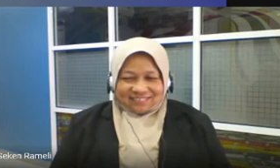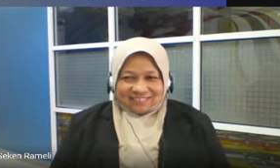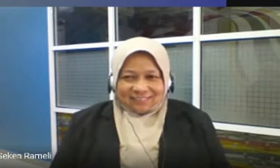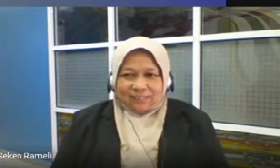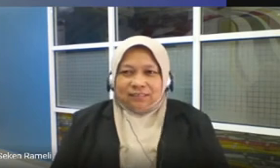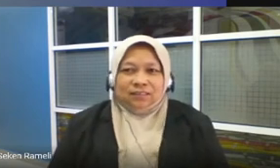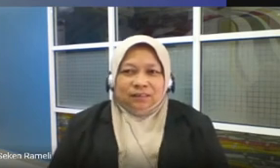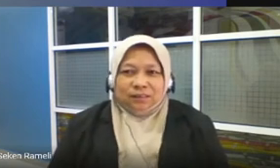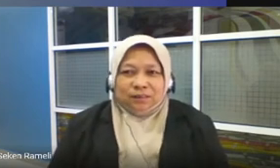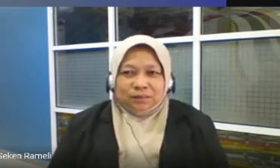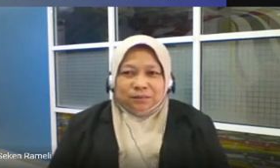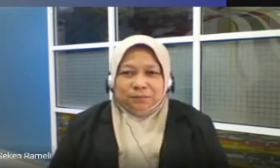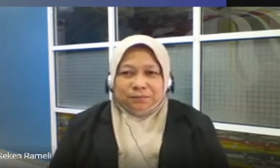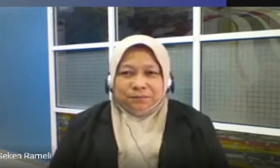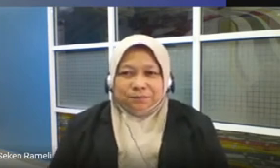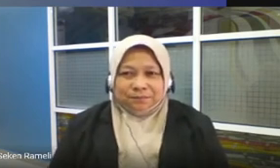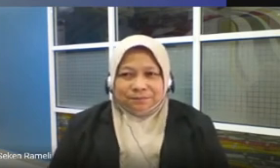Okay, now?